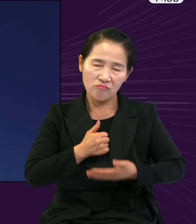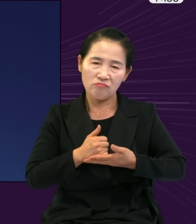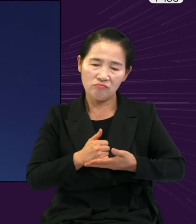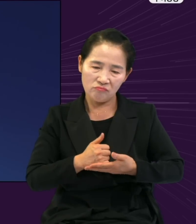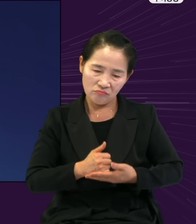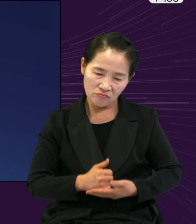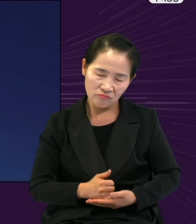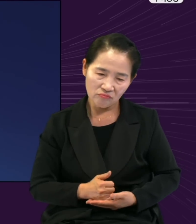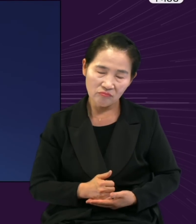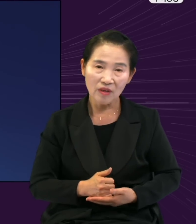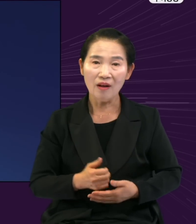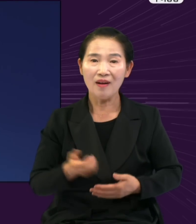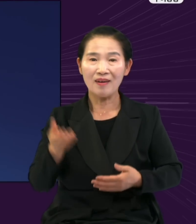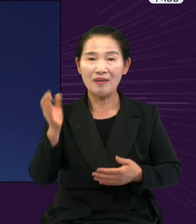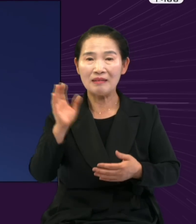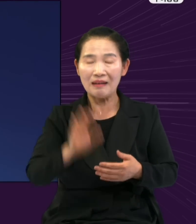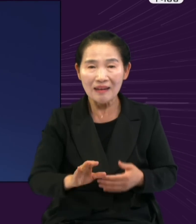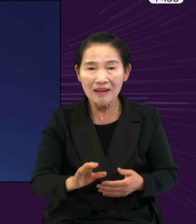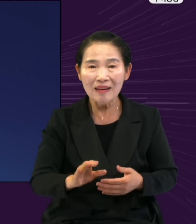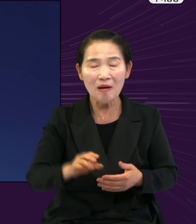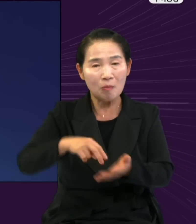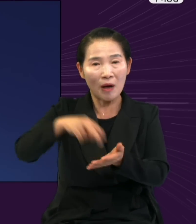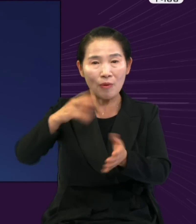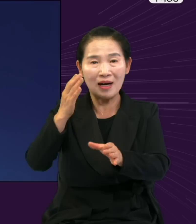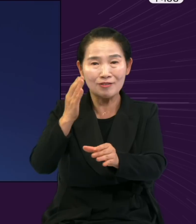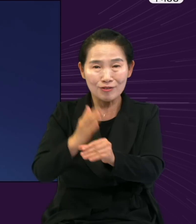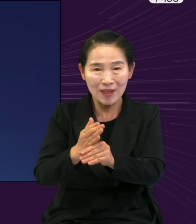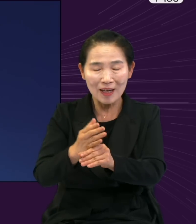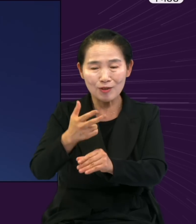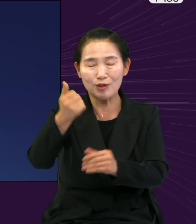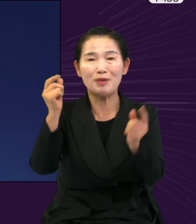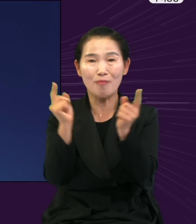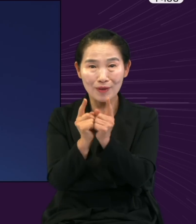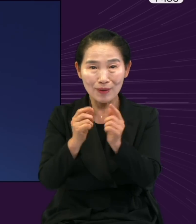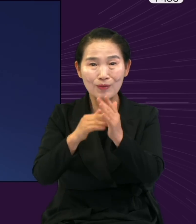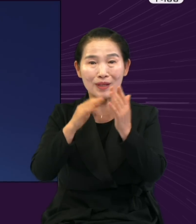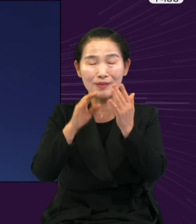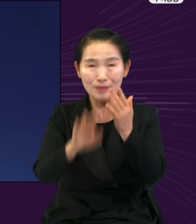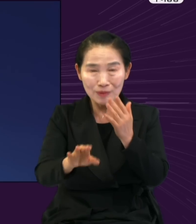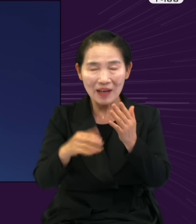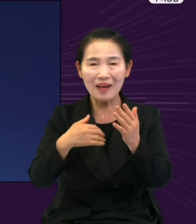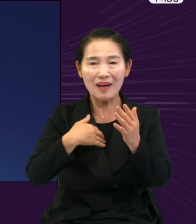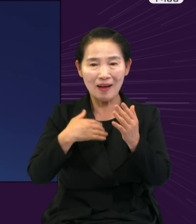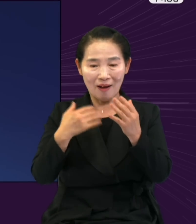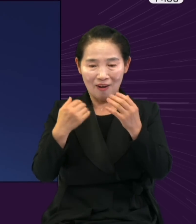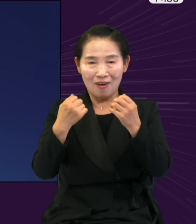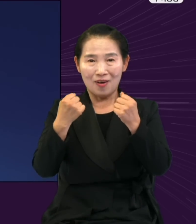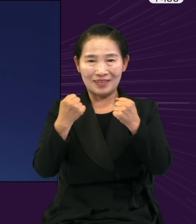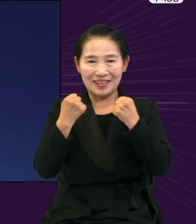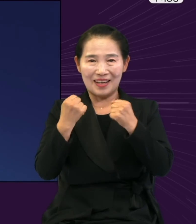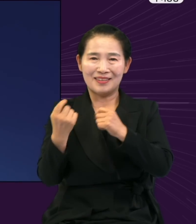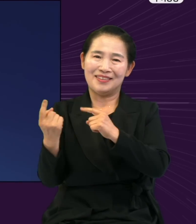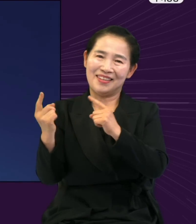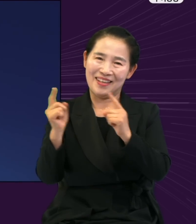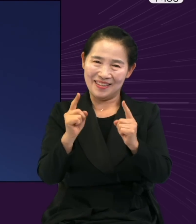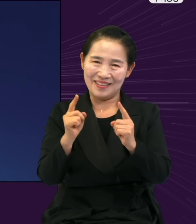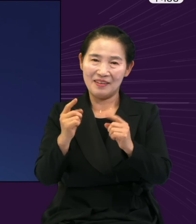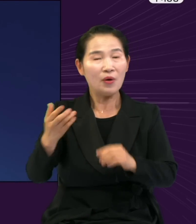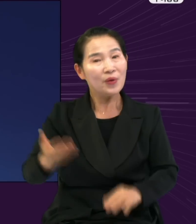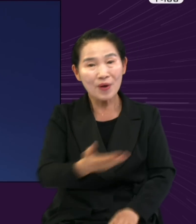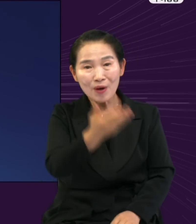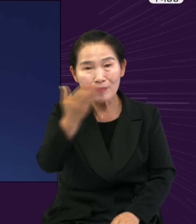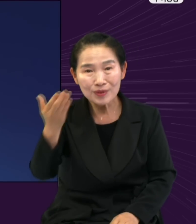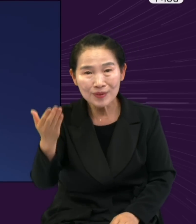신비스러운 경험으로 저는 조금씩 건강해지기 시작했습니다. 여러분, 포기하십시오.